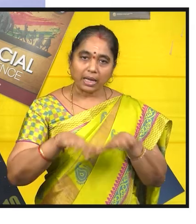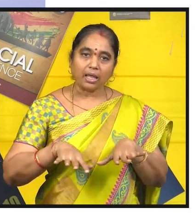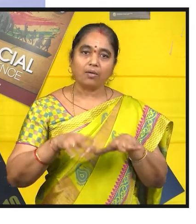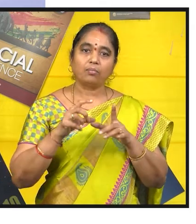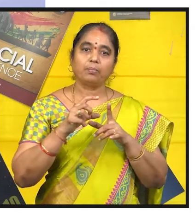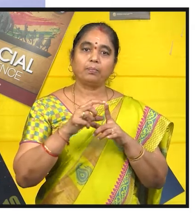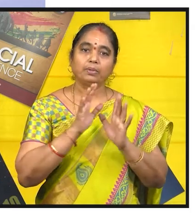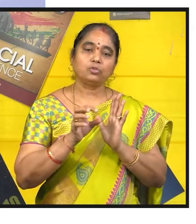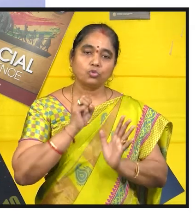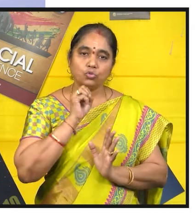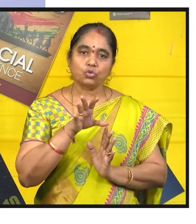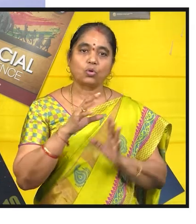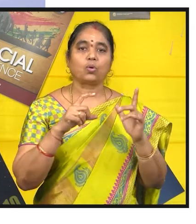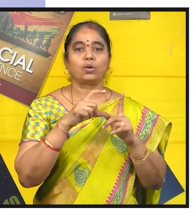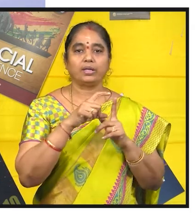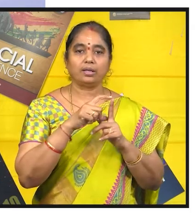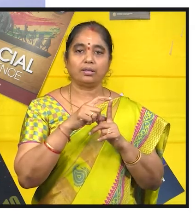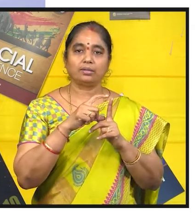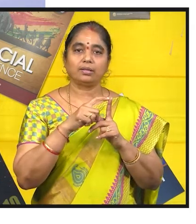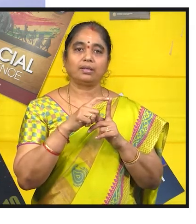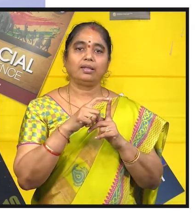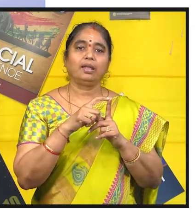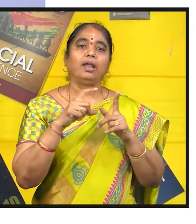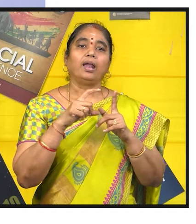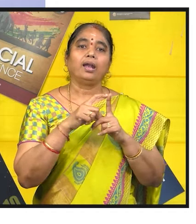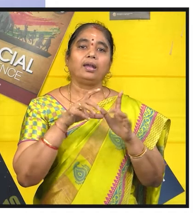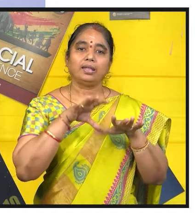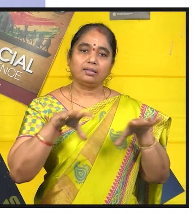அப்போ பி தொகுதி தனிமம் என்று அழைக்கிறோம். டியில் இருந்துச்சுன்னு